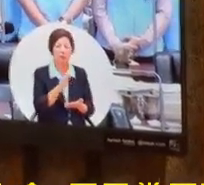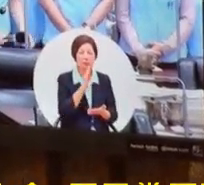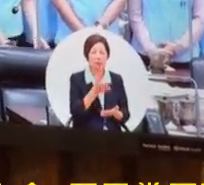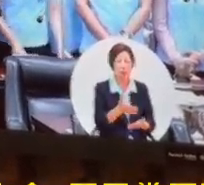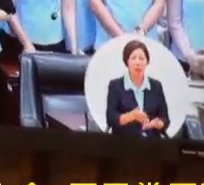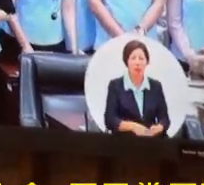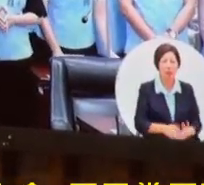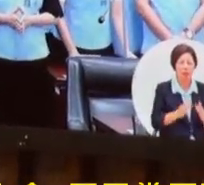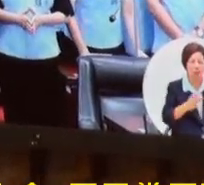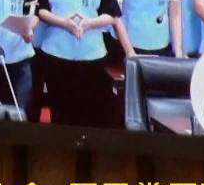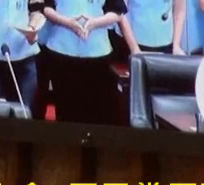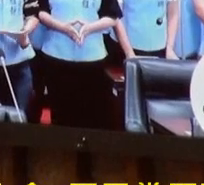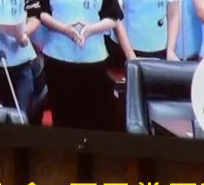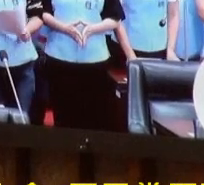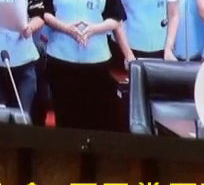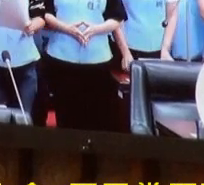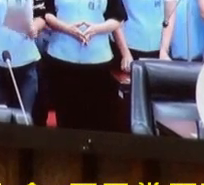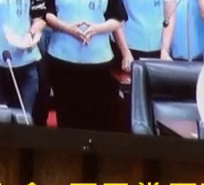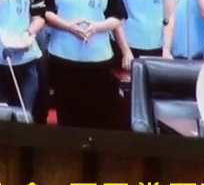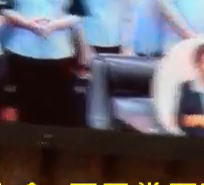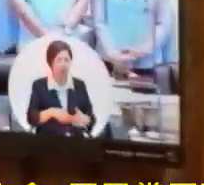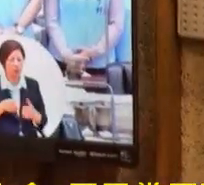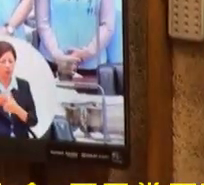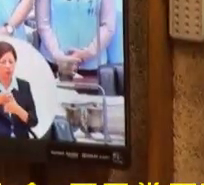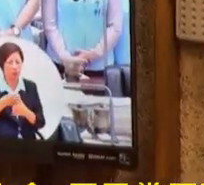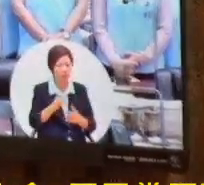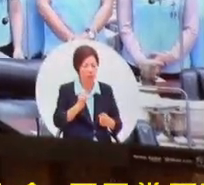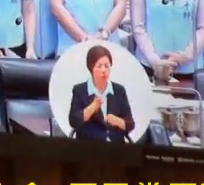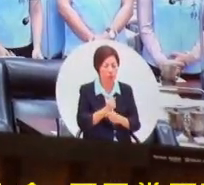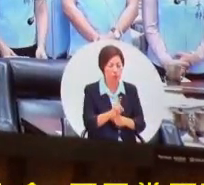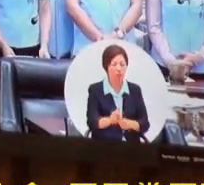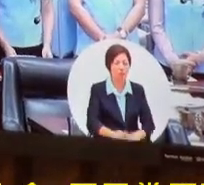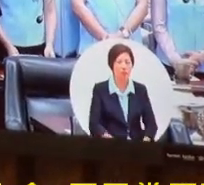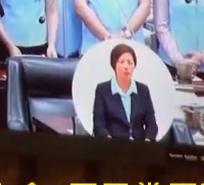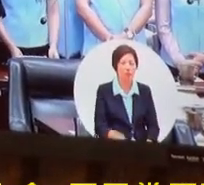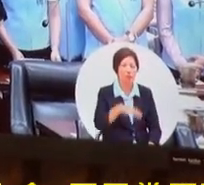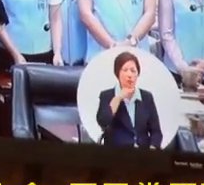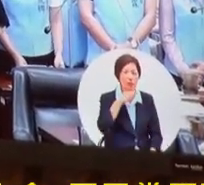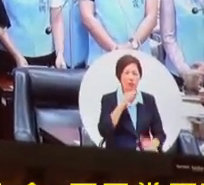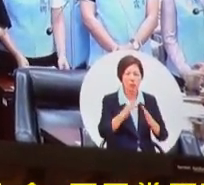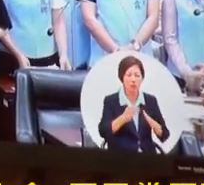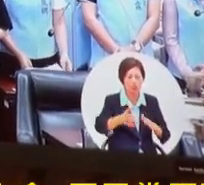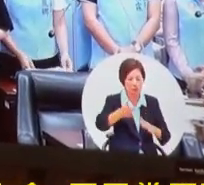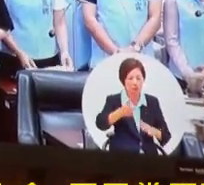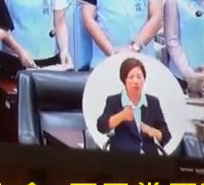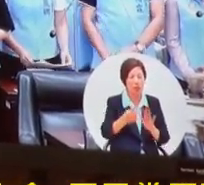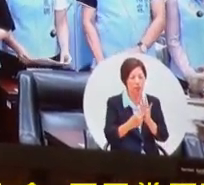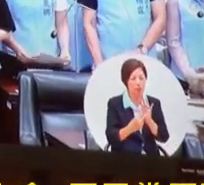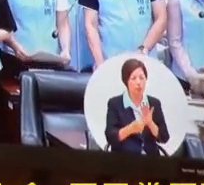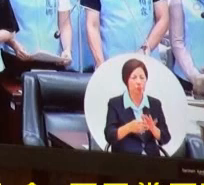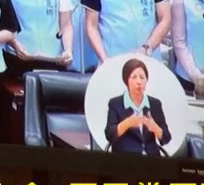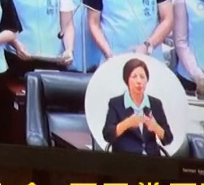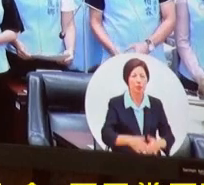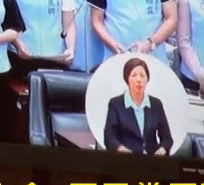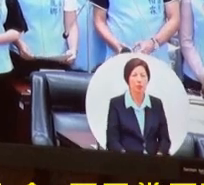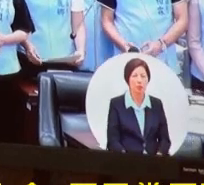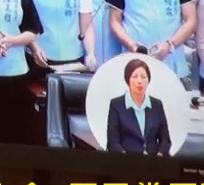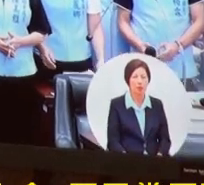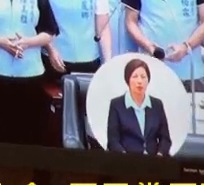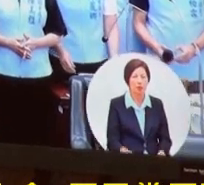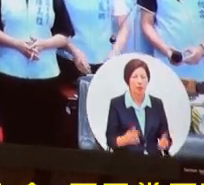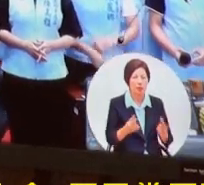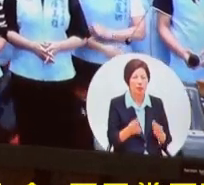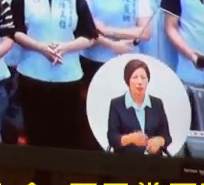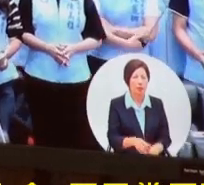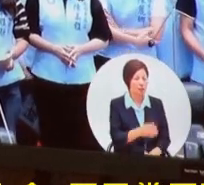我想，待会让市长有讲话的时间哦。陈如，刚刚听到演讲的，